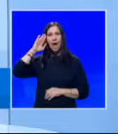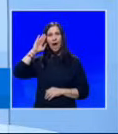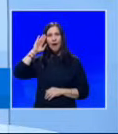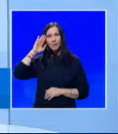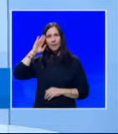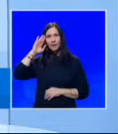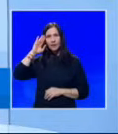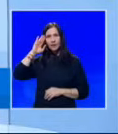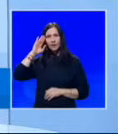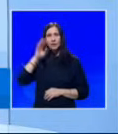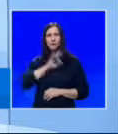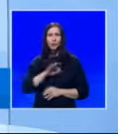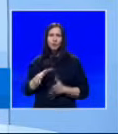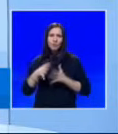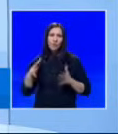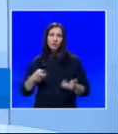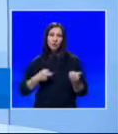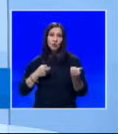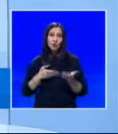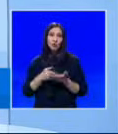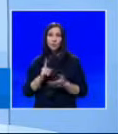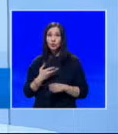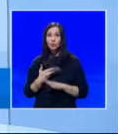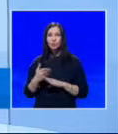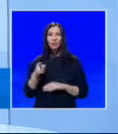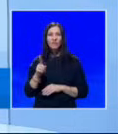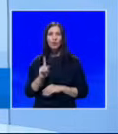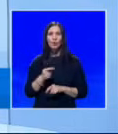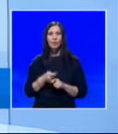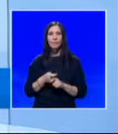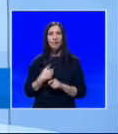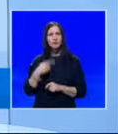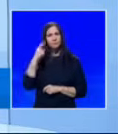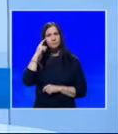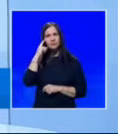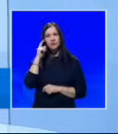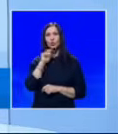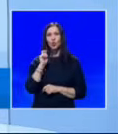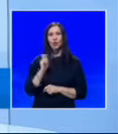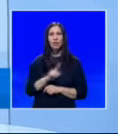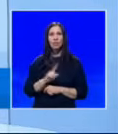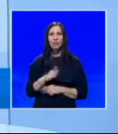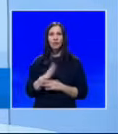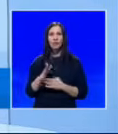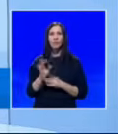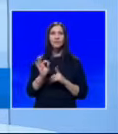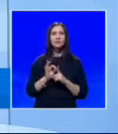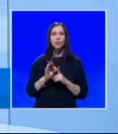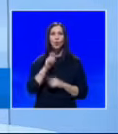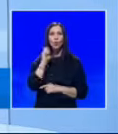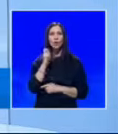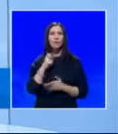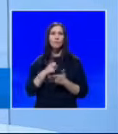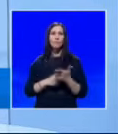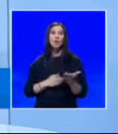да получи повече оръжие, за да може да продължи това, което е направил. Но аз си мисля, че Украина не е крайната цел.